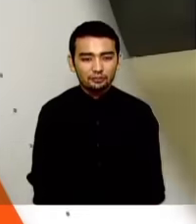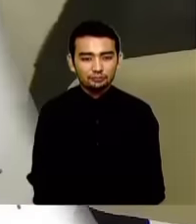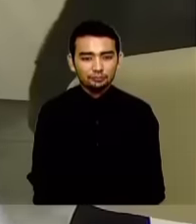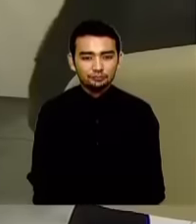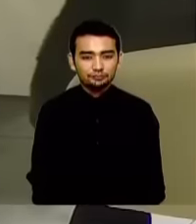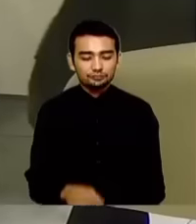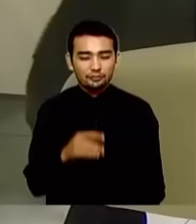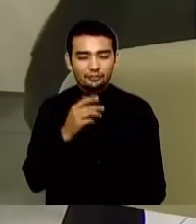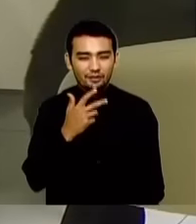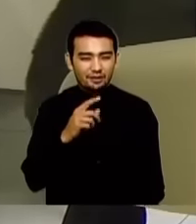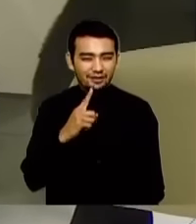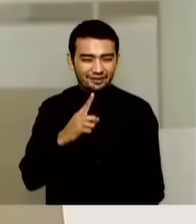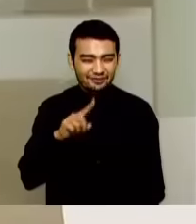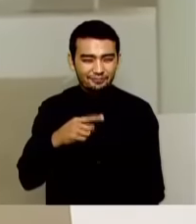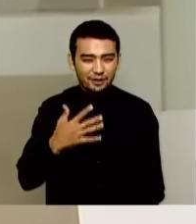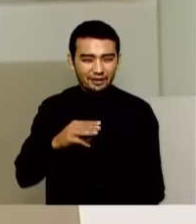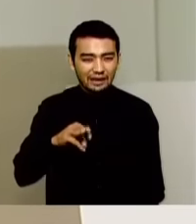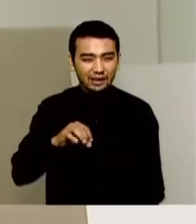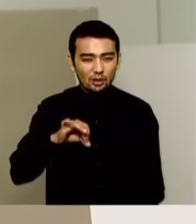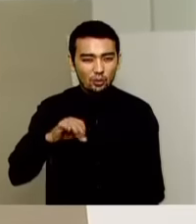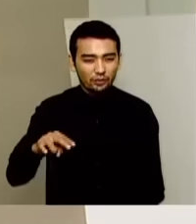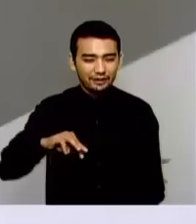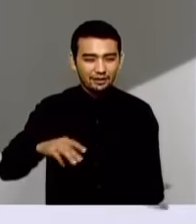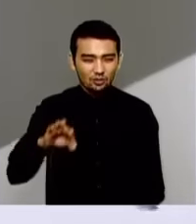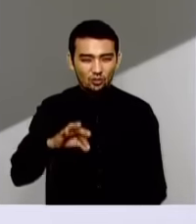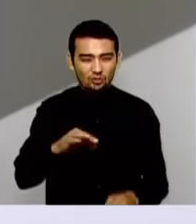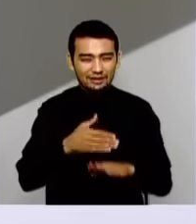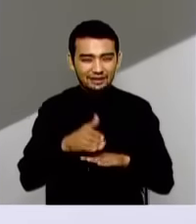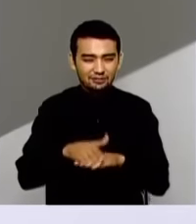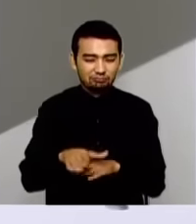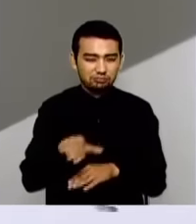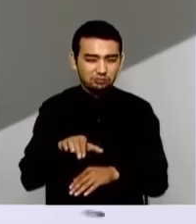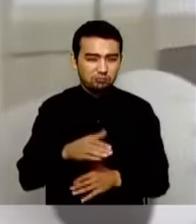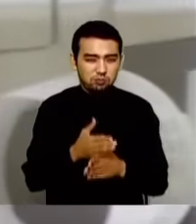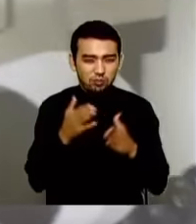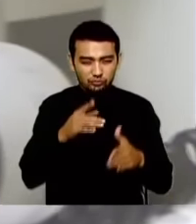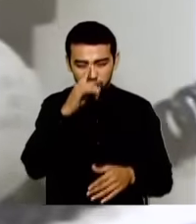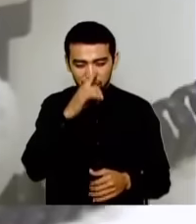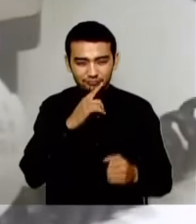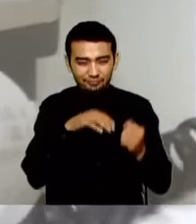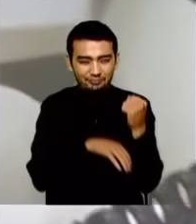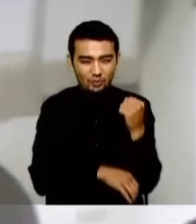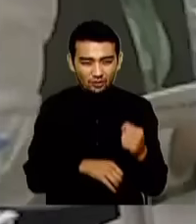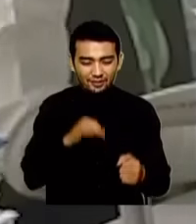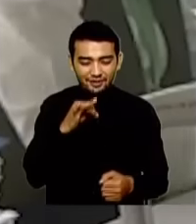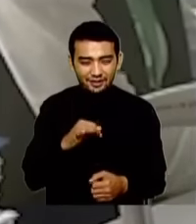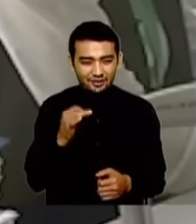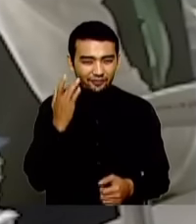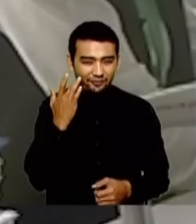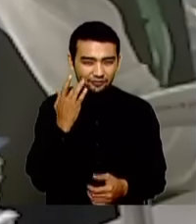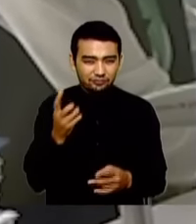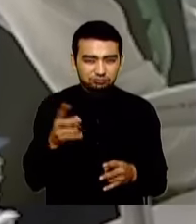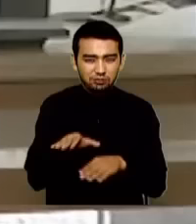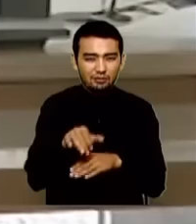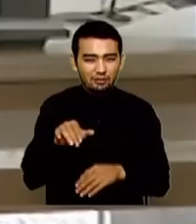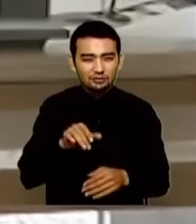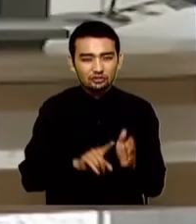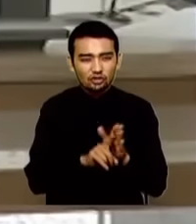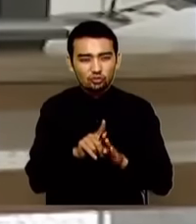На 500 000 000 000 тенге вырос объем потребительских кредитов казахстанцев за последний месяц. На какие нужды чаще всего люди брали